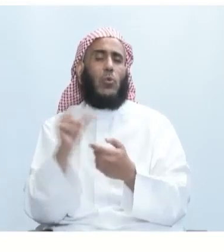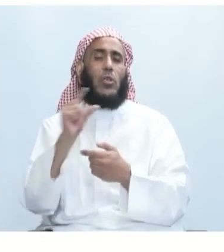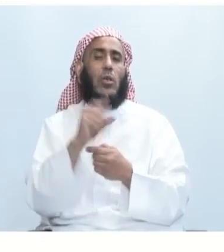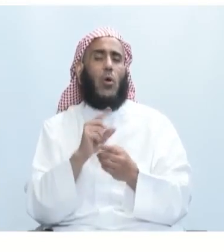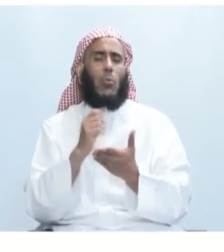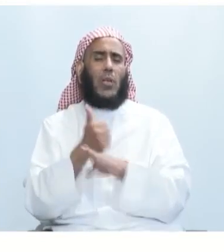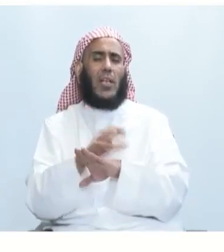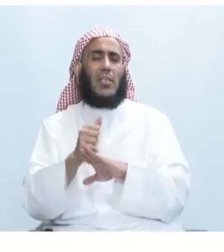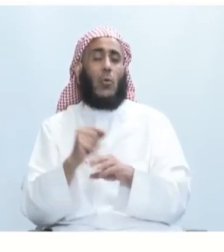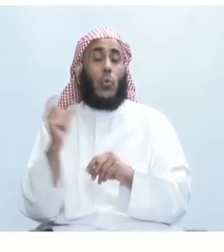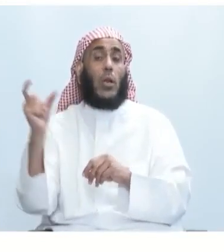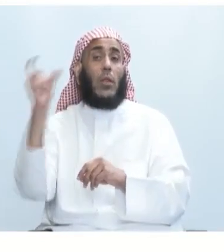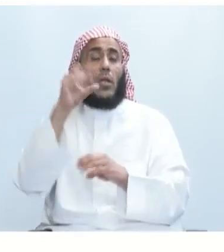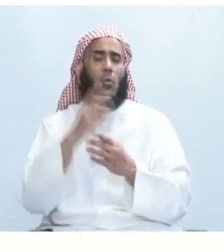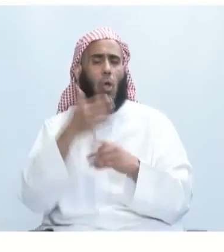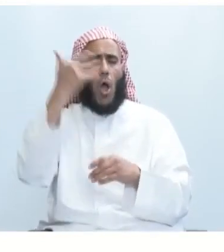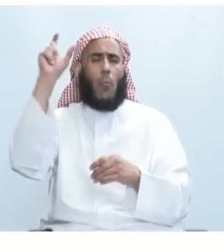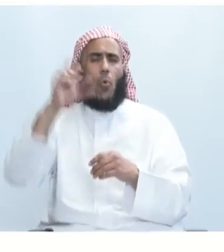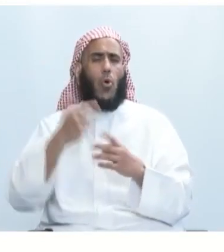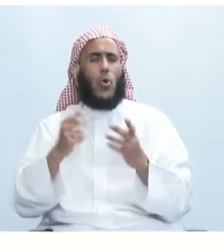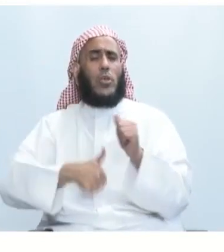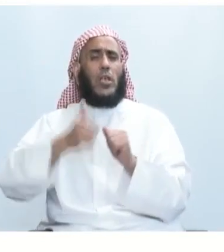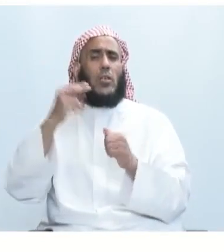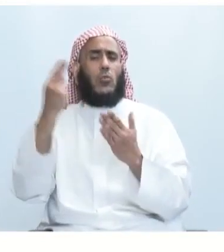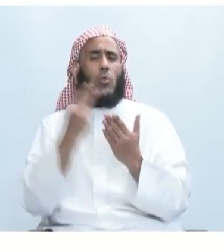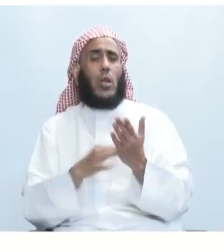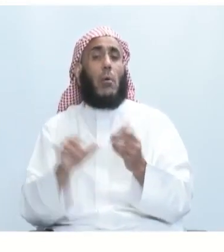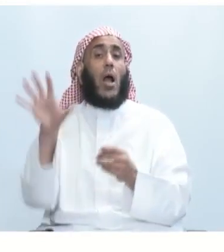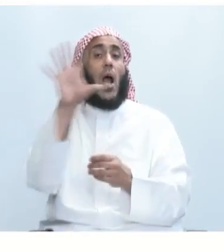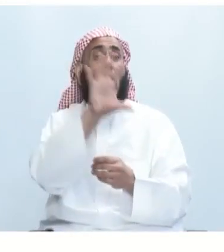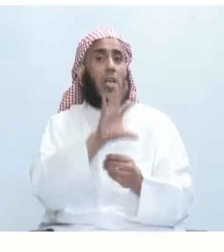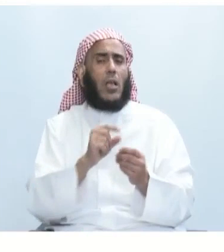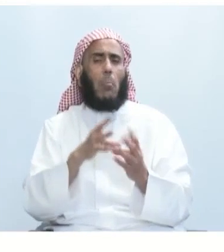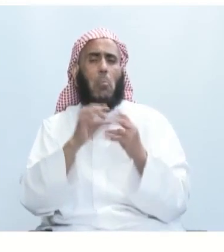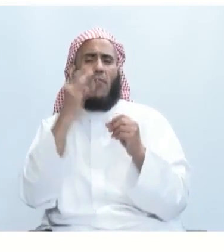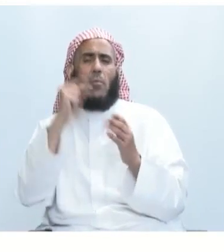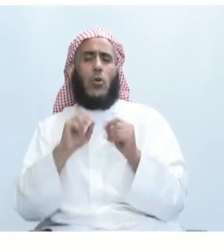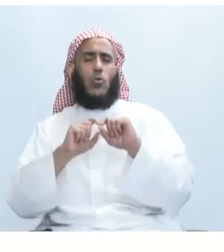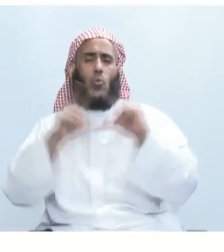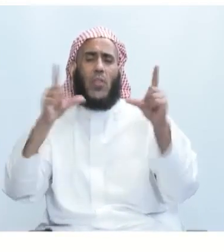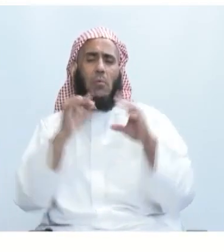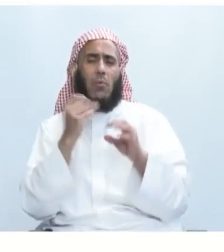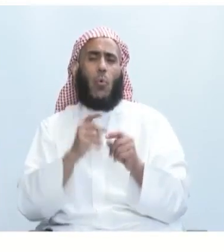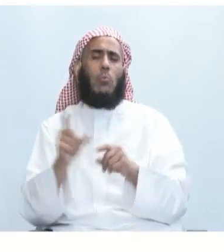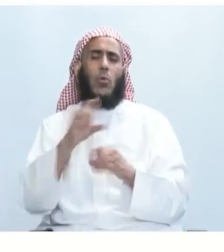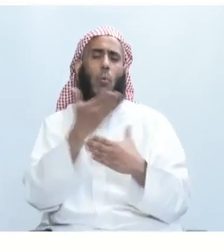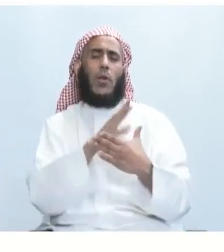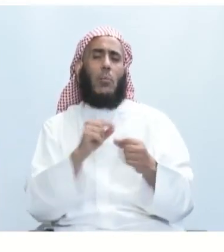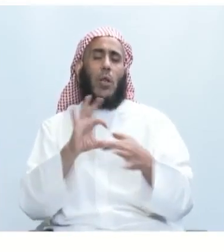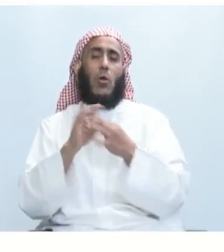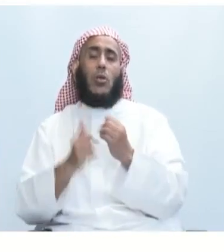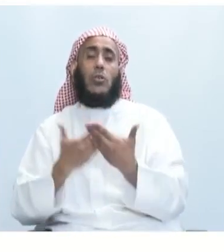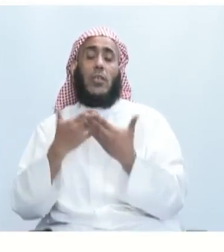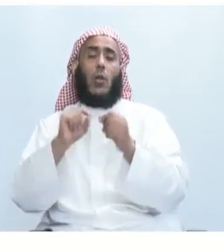الاساسيه ونظرياته العلميه ان اي خبير في علم من العلوم يستطيع ان يرسم لذلك العلم خريطه مفاهيميه توضح مفاهيمه ومسائله وما بينهما من علاقات وهذا